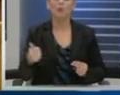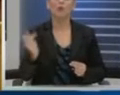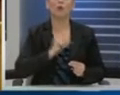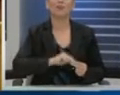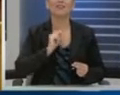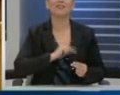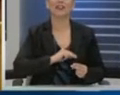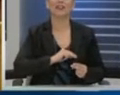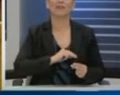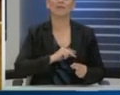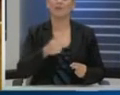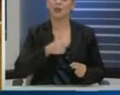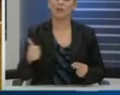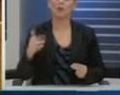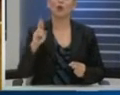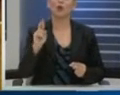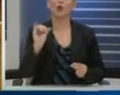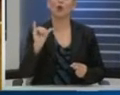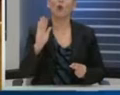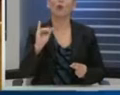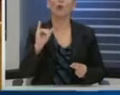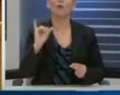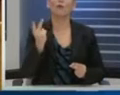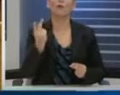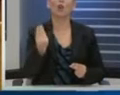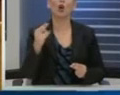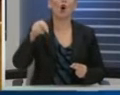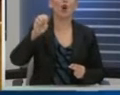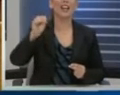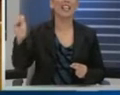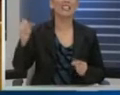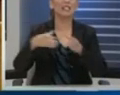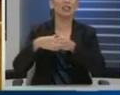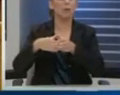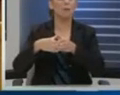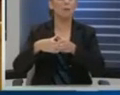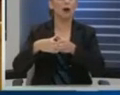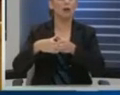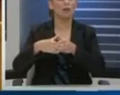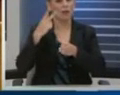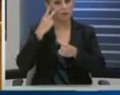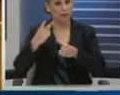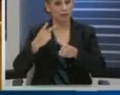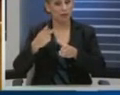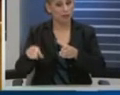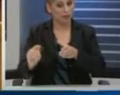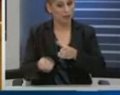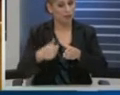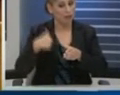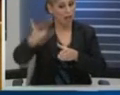αυτά που σας συμφέρουν. Μόνο τους Ρουβίκονες βλέπετε μέσα στα πανεπιστήμια. Βλέπετε τα περιστατικά έξω από την